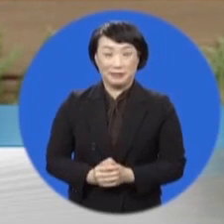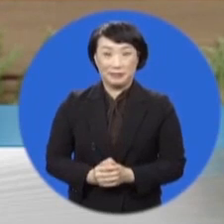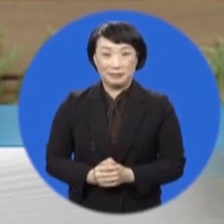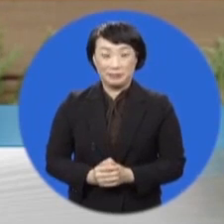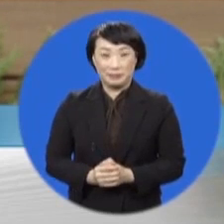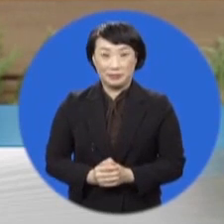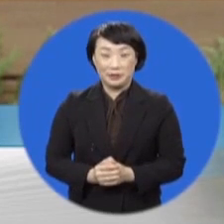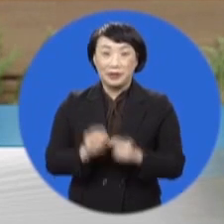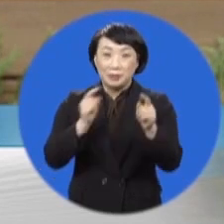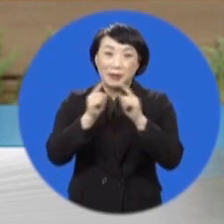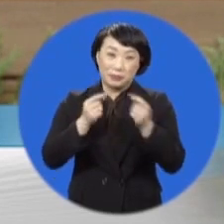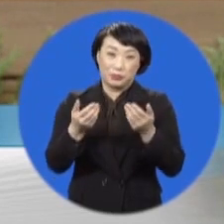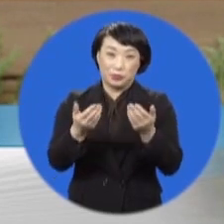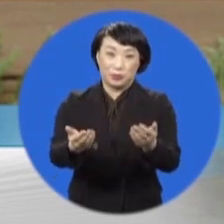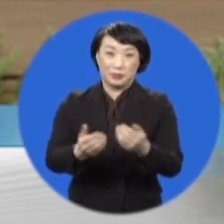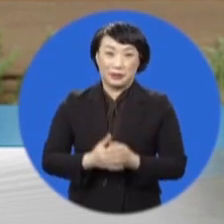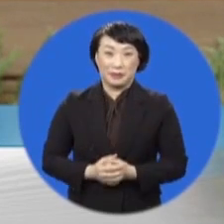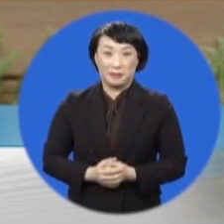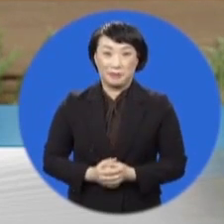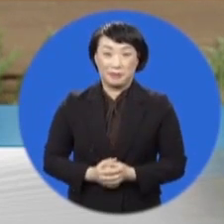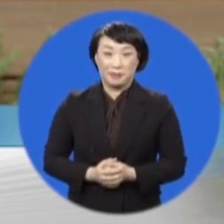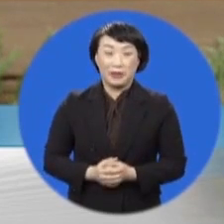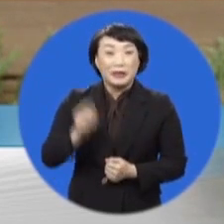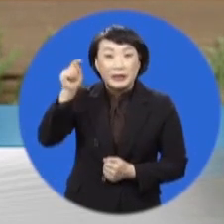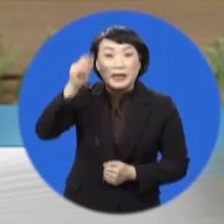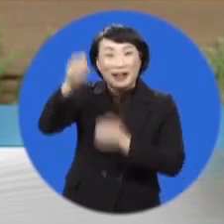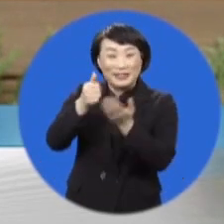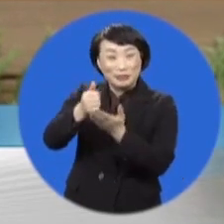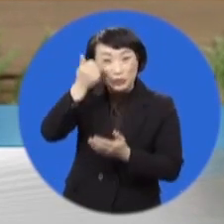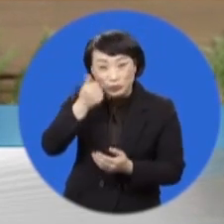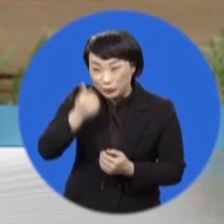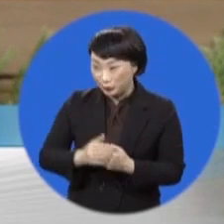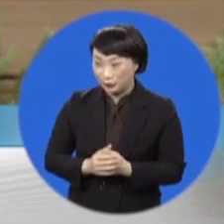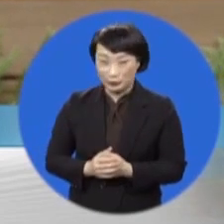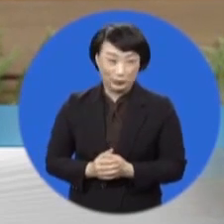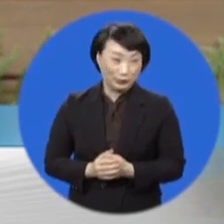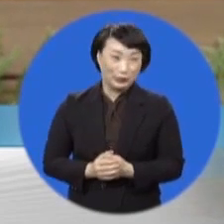4 lee min hoo 9 하나님이 누구신데